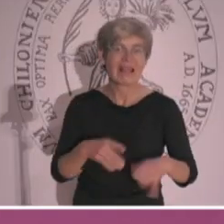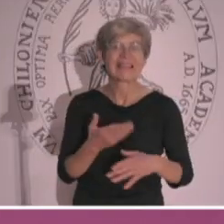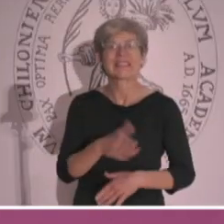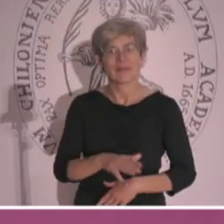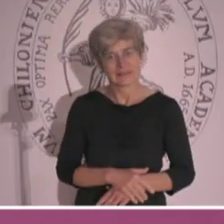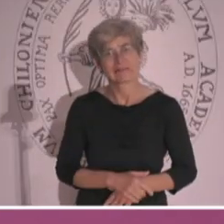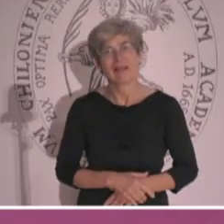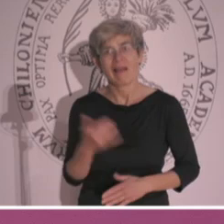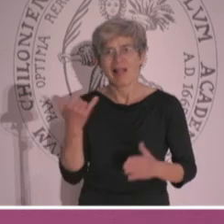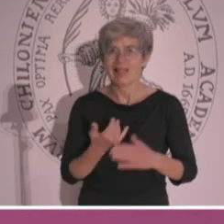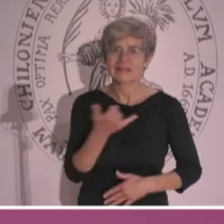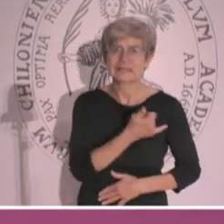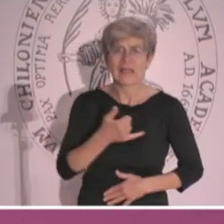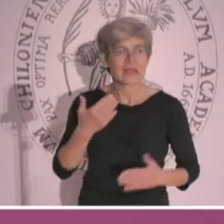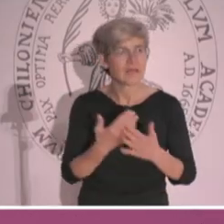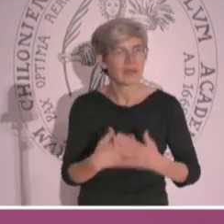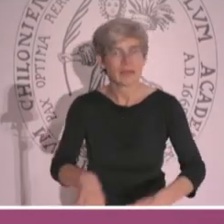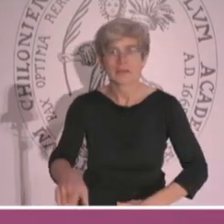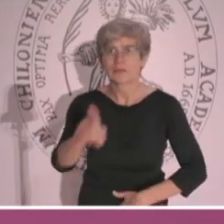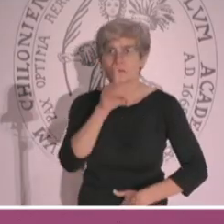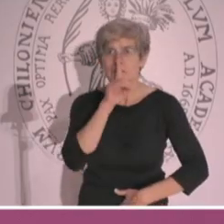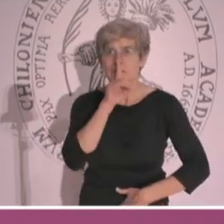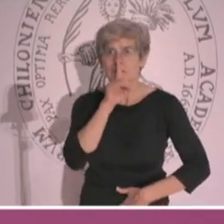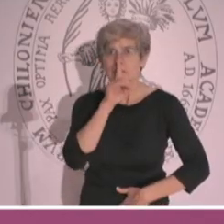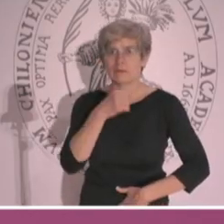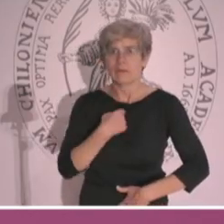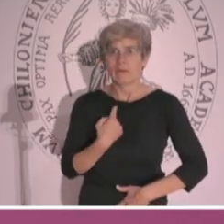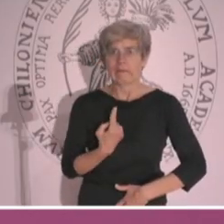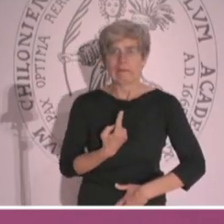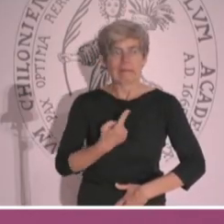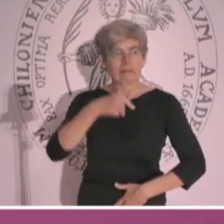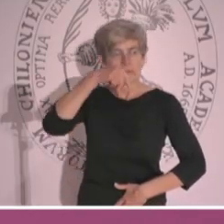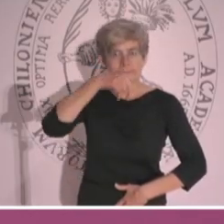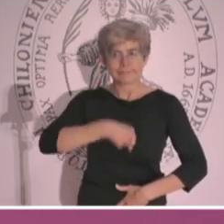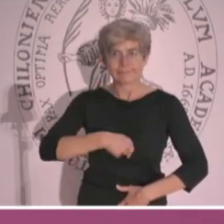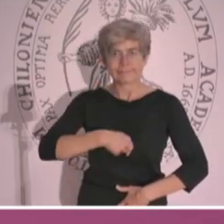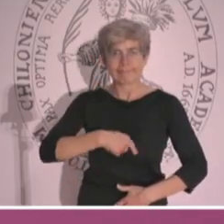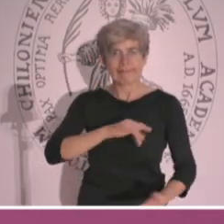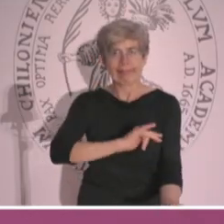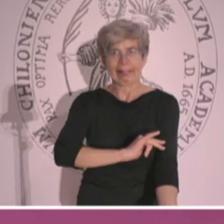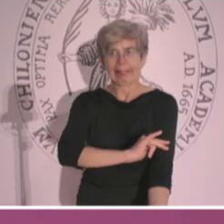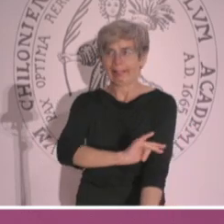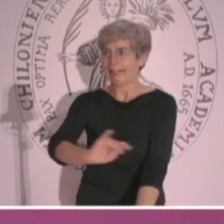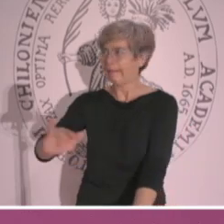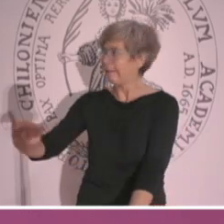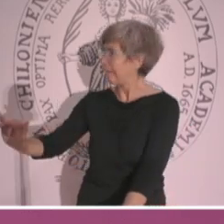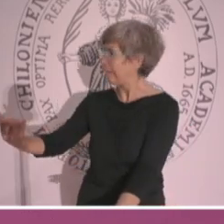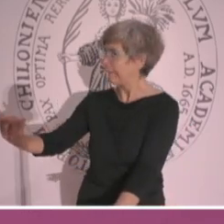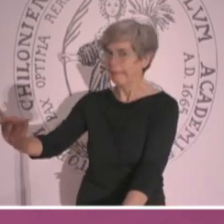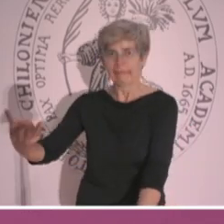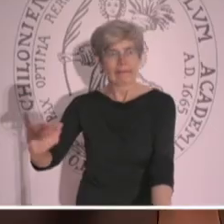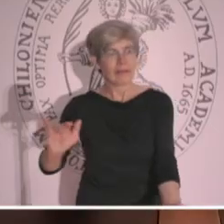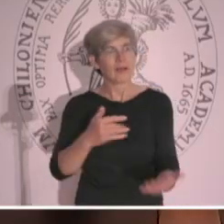Jahr war es hier gespenstig. Ich stand hier allein im Hörsaal und wir hatten diese Erstsemesterbegrüßung ausschließlich